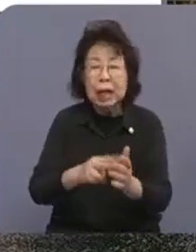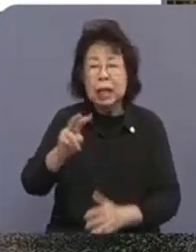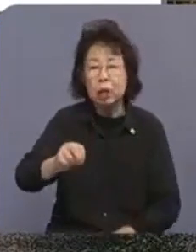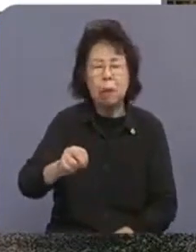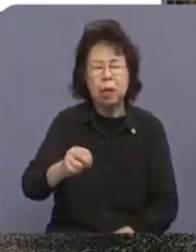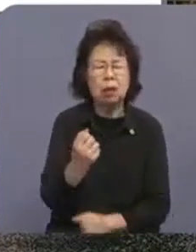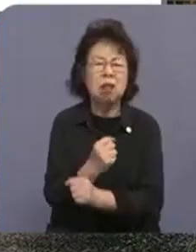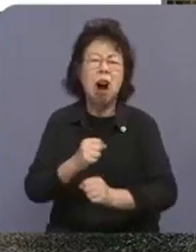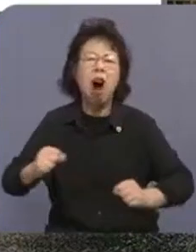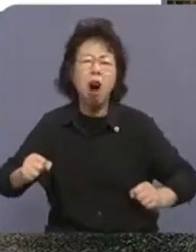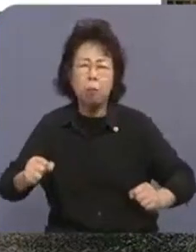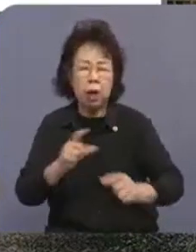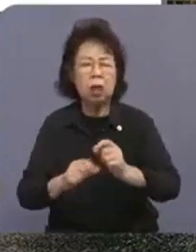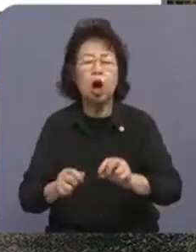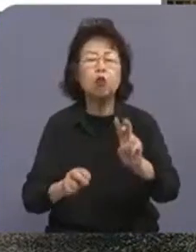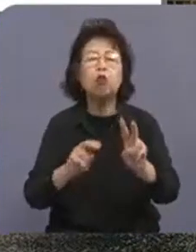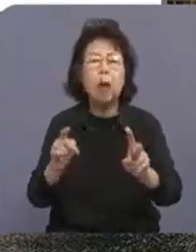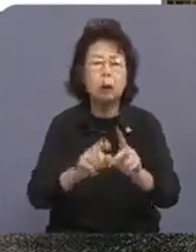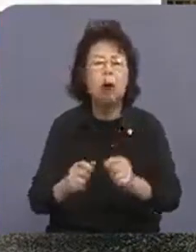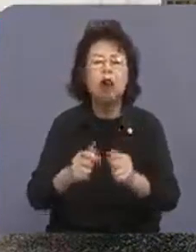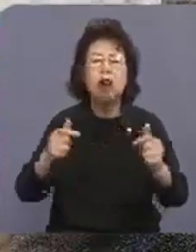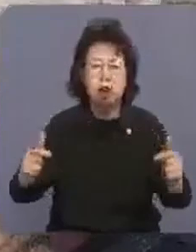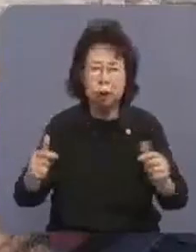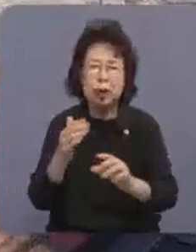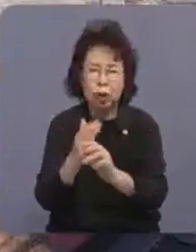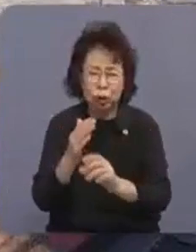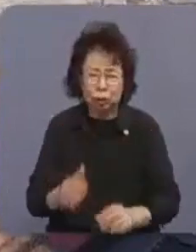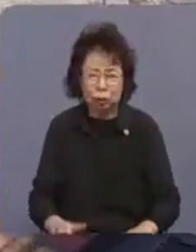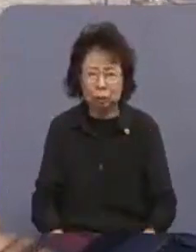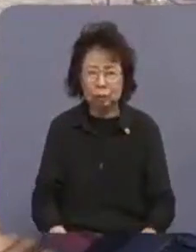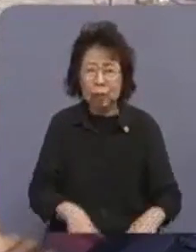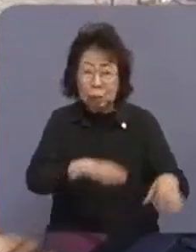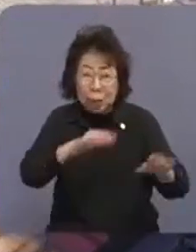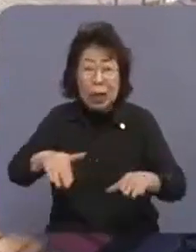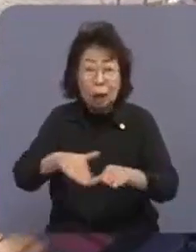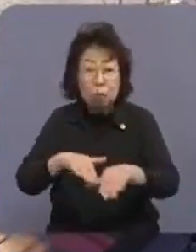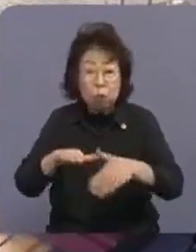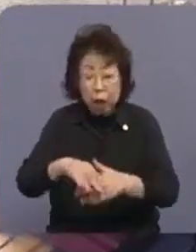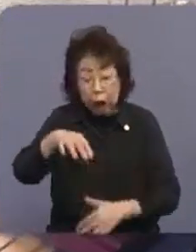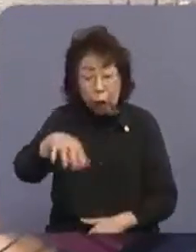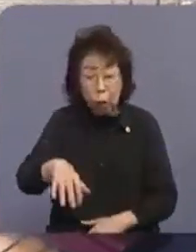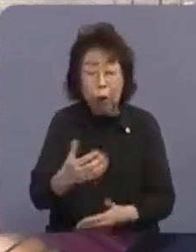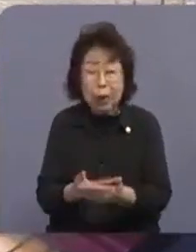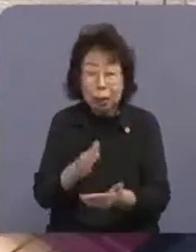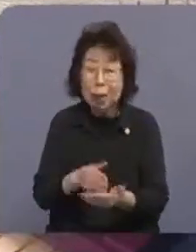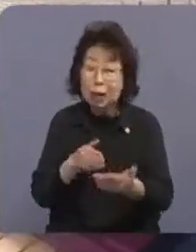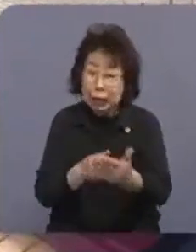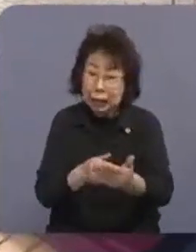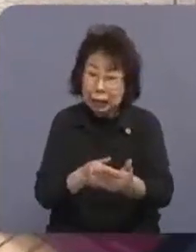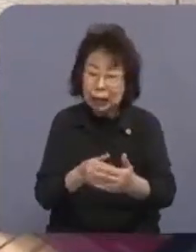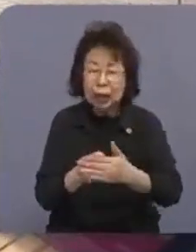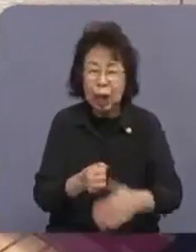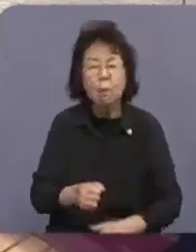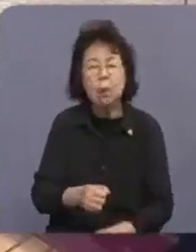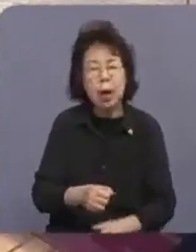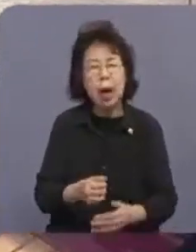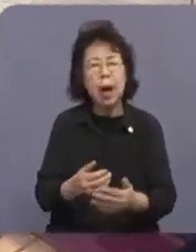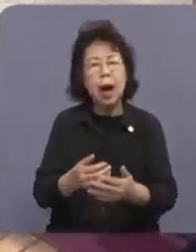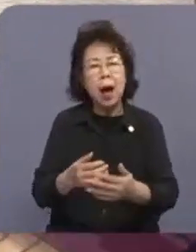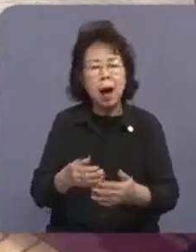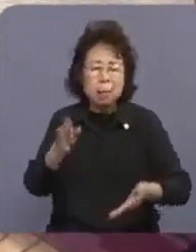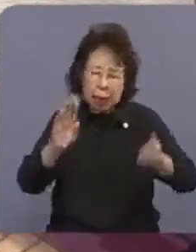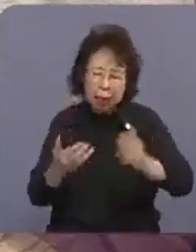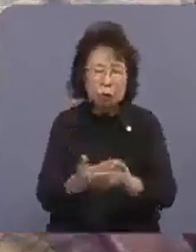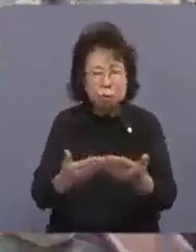2,600m 두배 이상 늘어납니다 해양 문화 복합 공간 재개발 취지를 살려 예술전시 판매